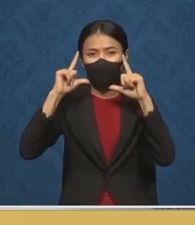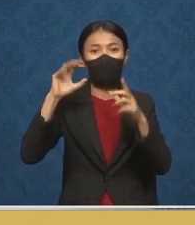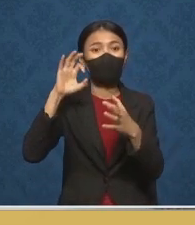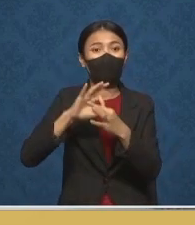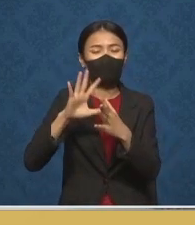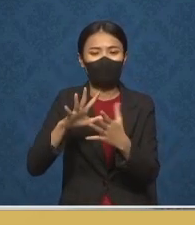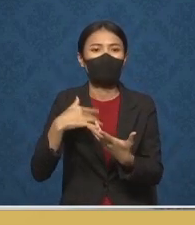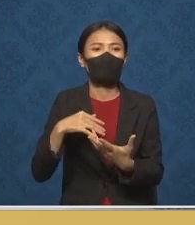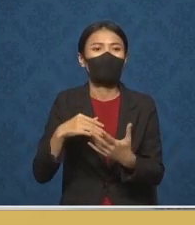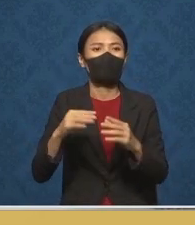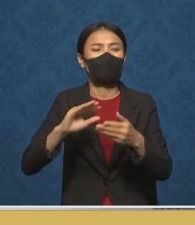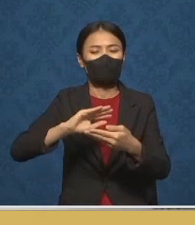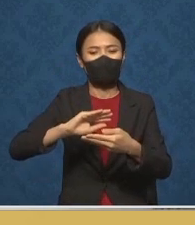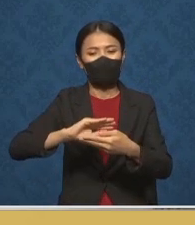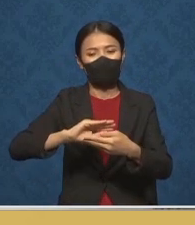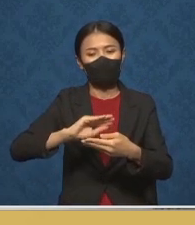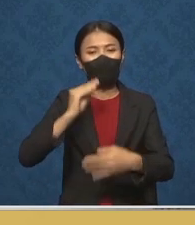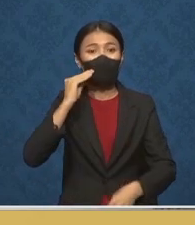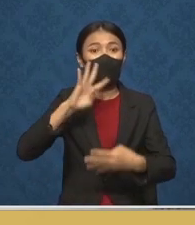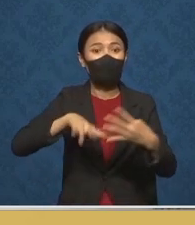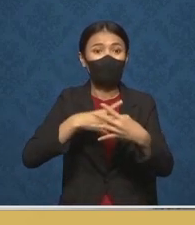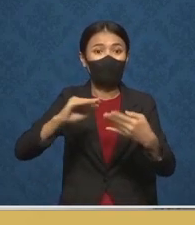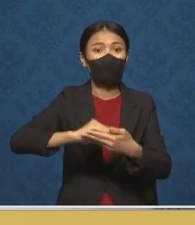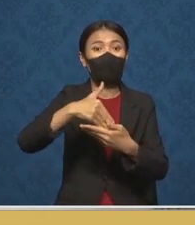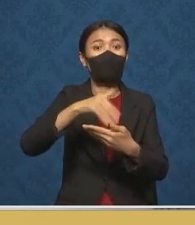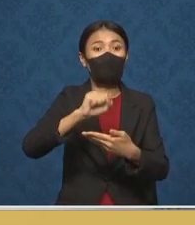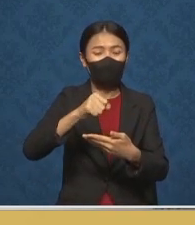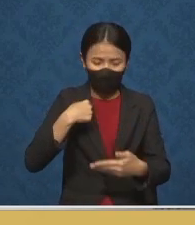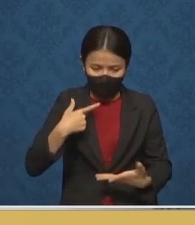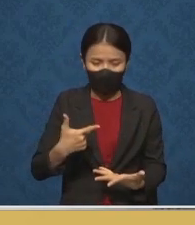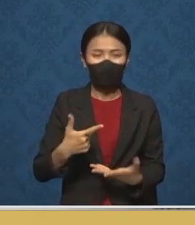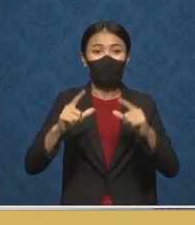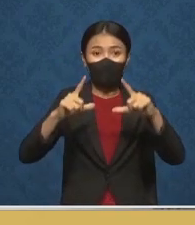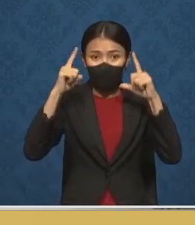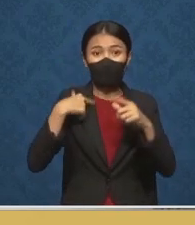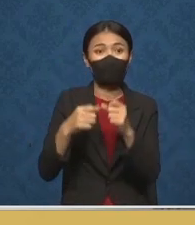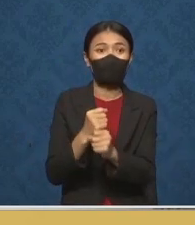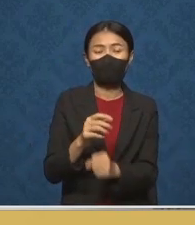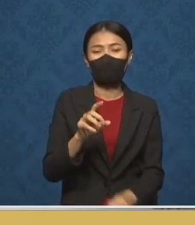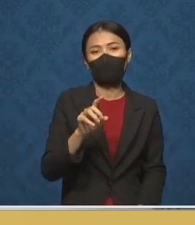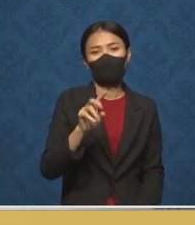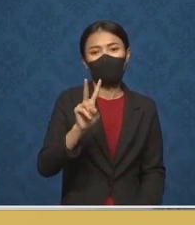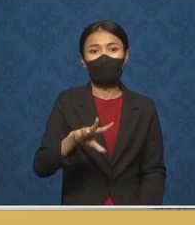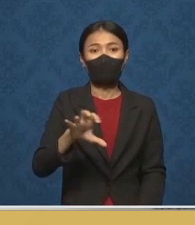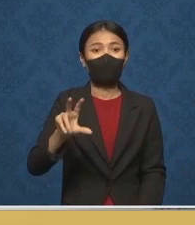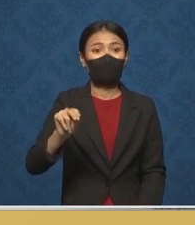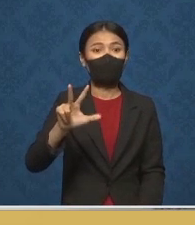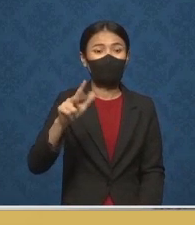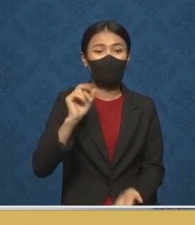เนี่ยเรารับรางวัล The Computer Award Smithsonian